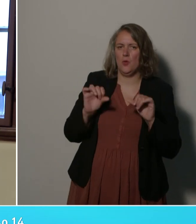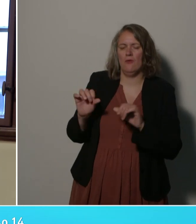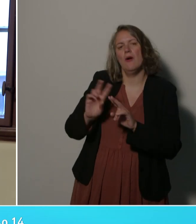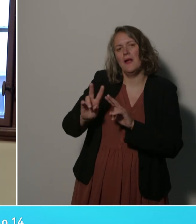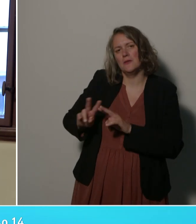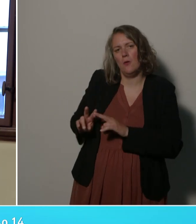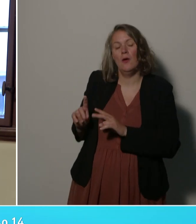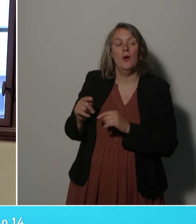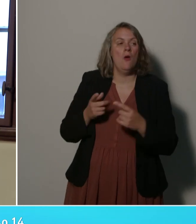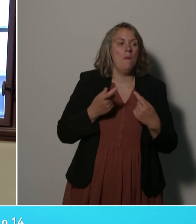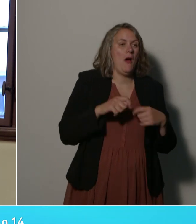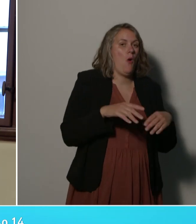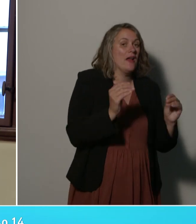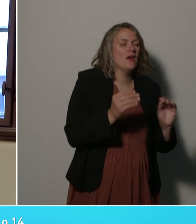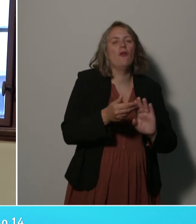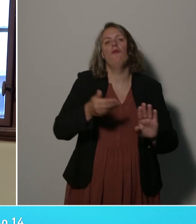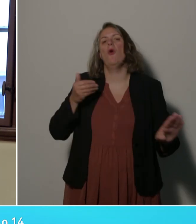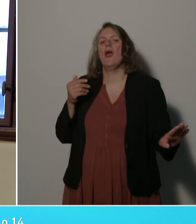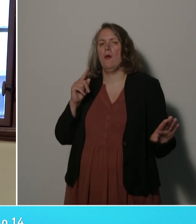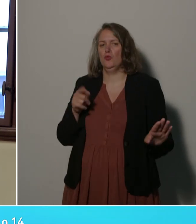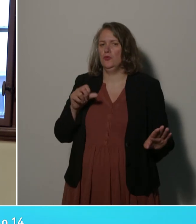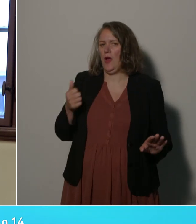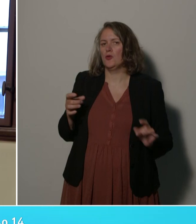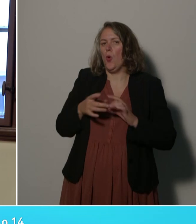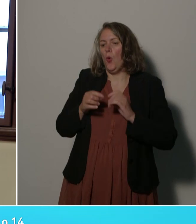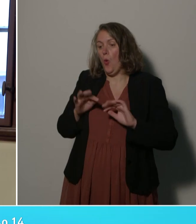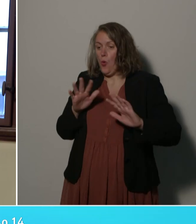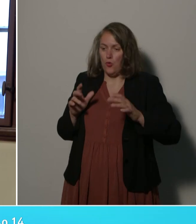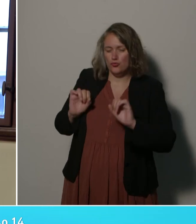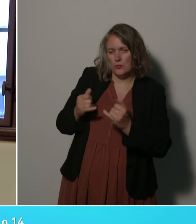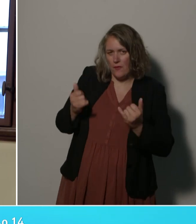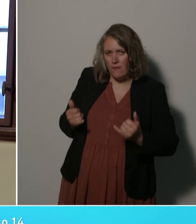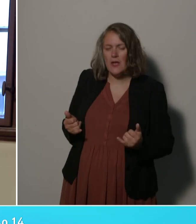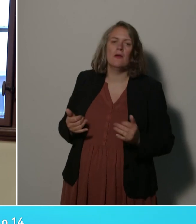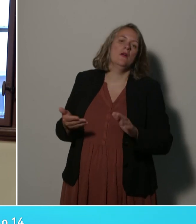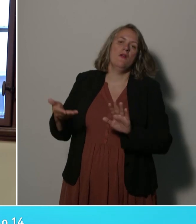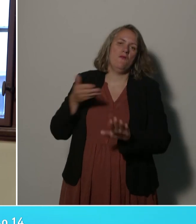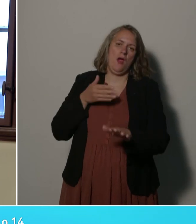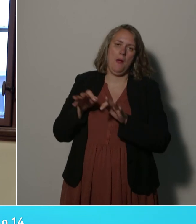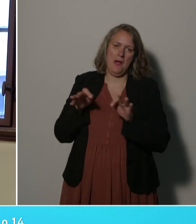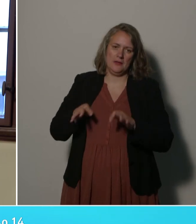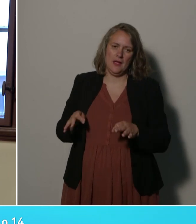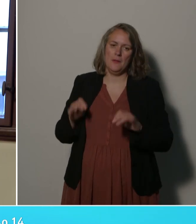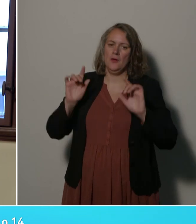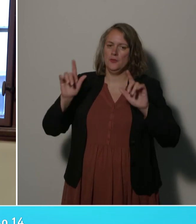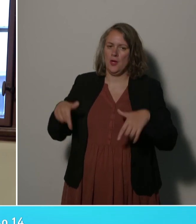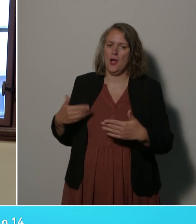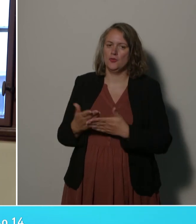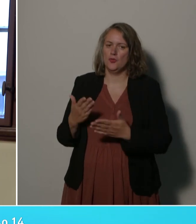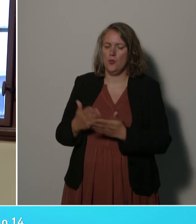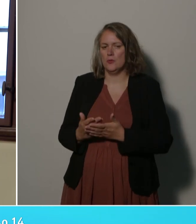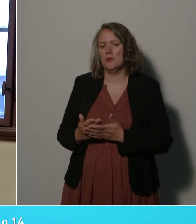durchführen, bevor die Baumaßnahme überhaupt beginnen kann. Und diese vorgezogenen Maßnahmen starten aber bereits,